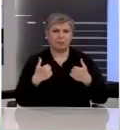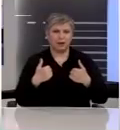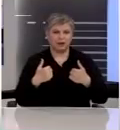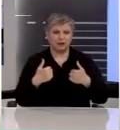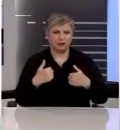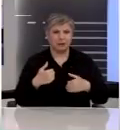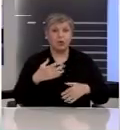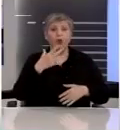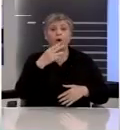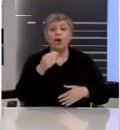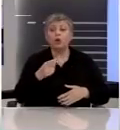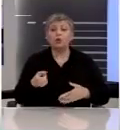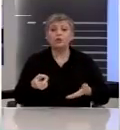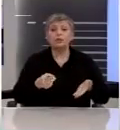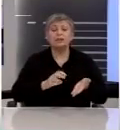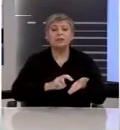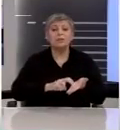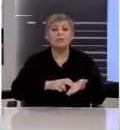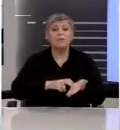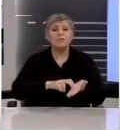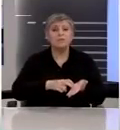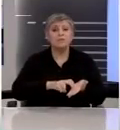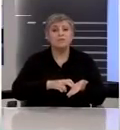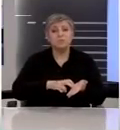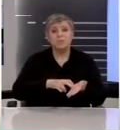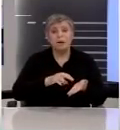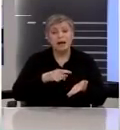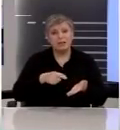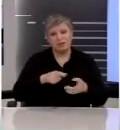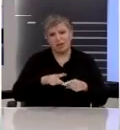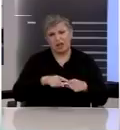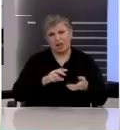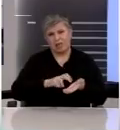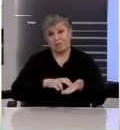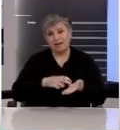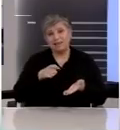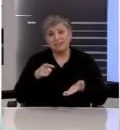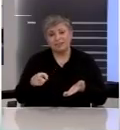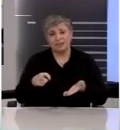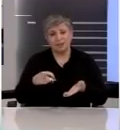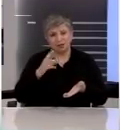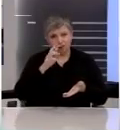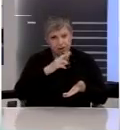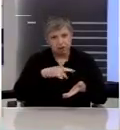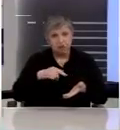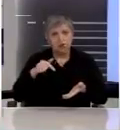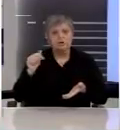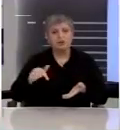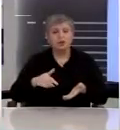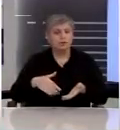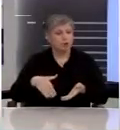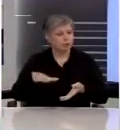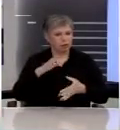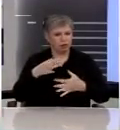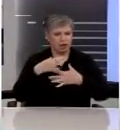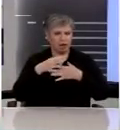πρέσβη του Ριάντ, της Ελλάδας στο Ριάντ, ότι δεν ήταν αυτός ο αυθεντικός εκπρόσωπος, παρά